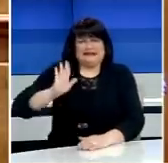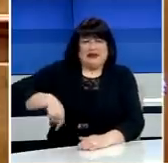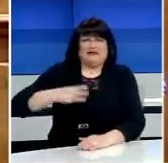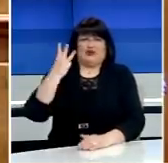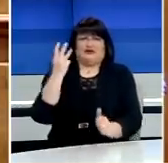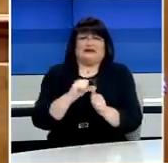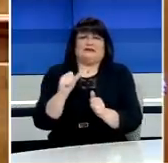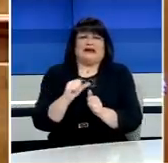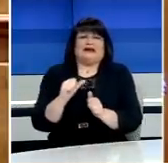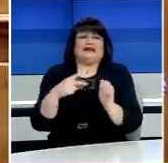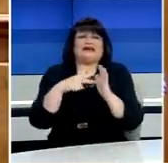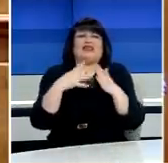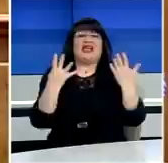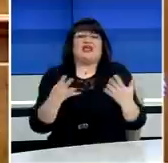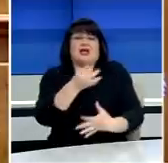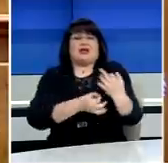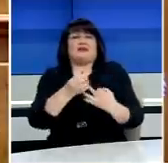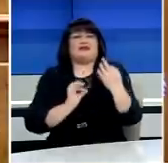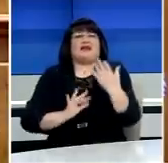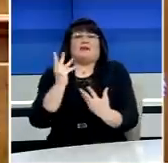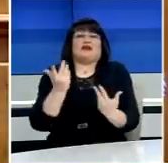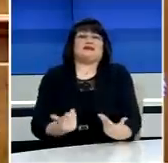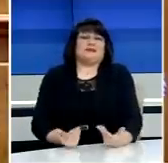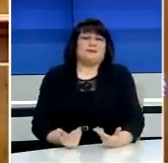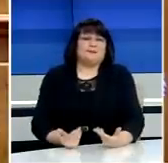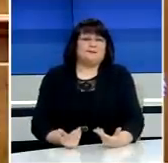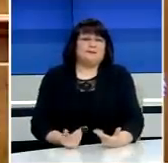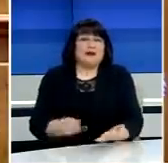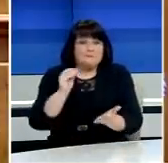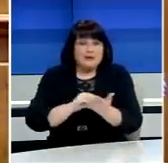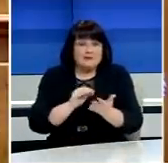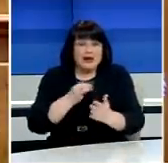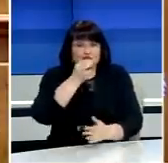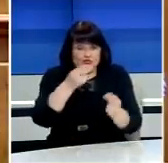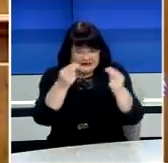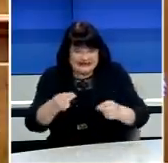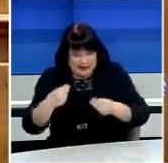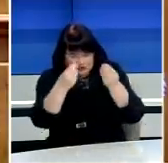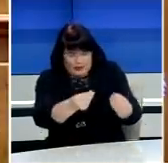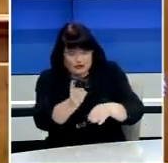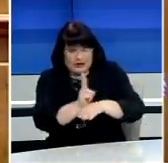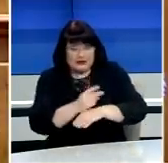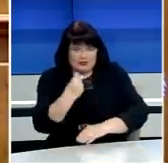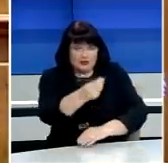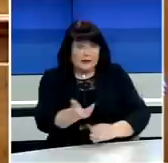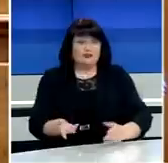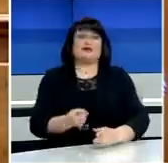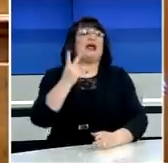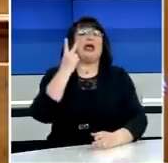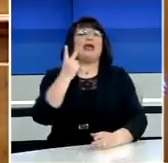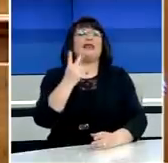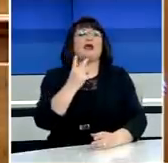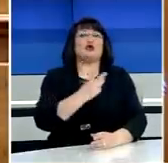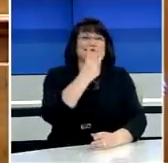τρίμηνο του 19. Όταν είχατε, επαναλαμβάνω, σας έδωσα τα στοιχεία για δύο